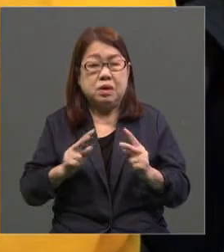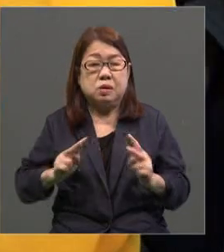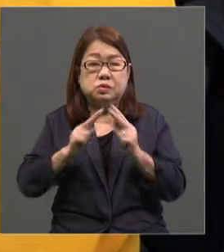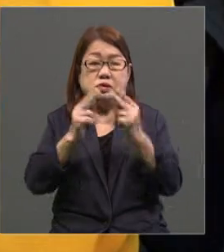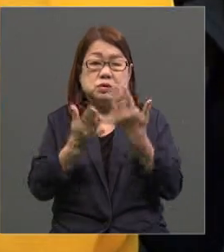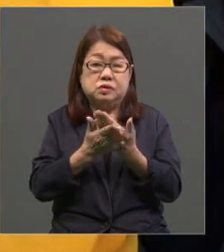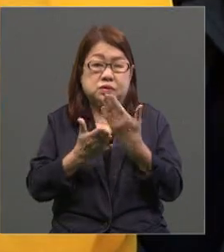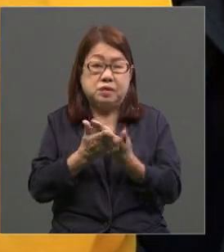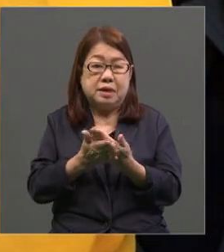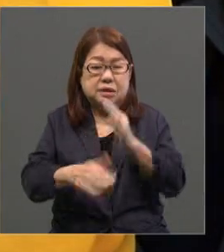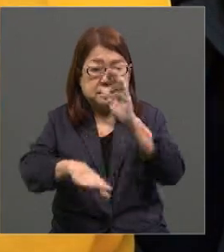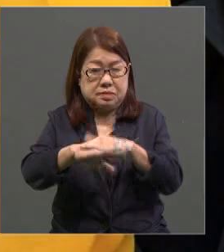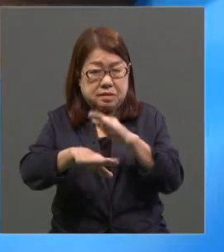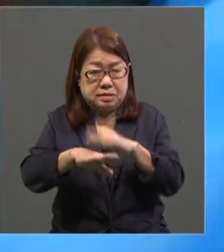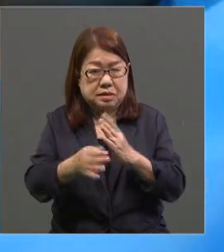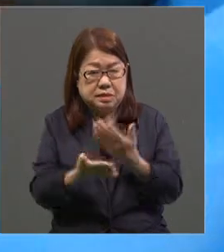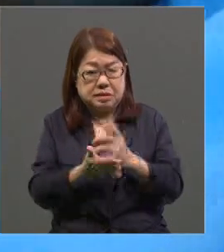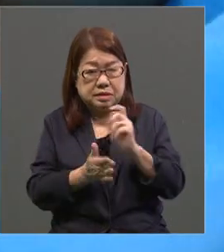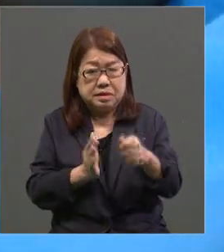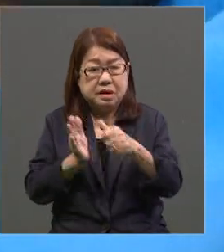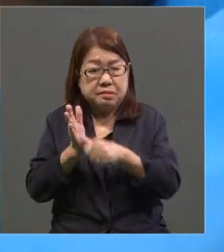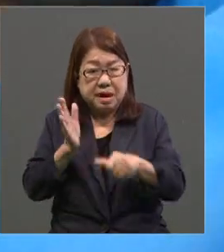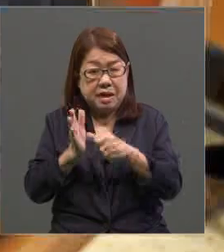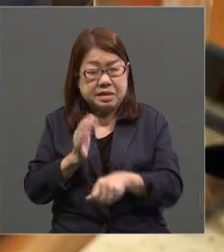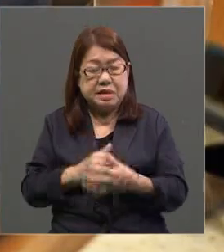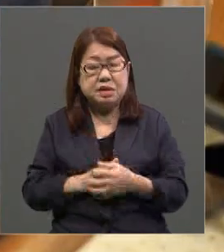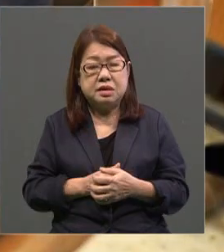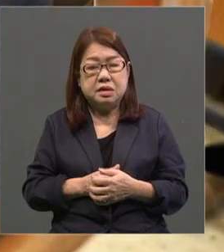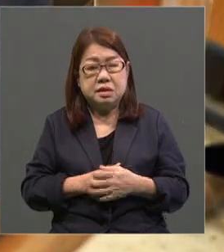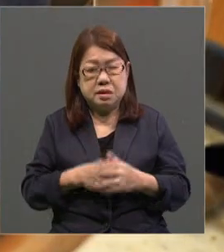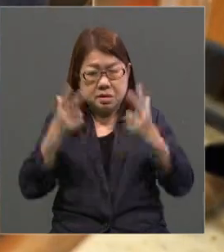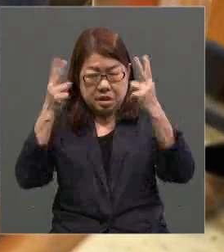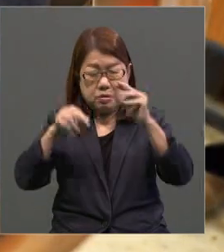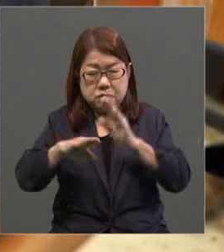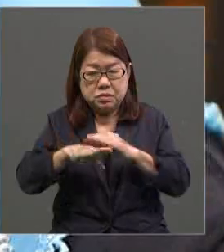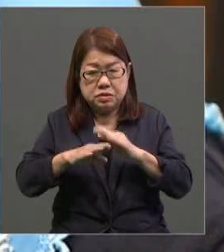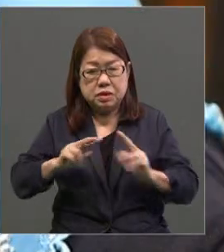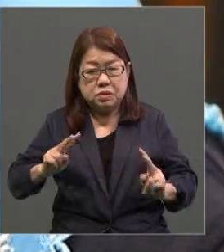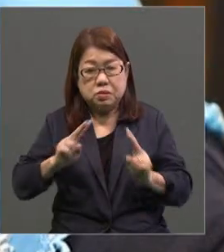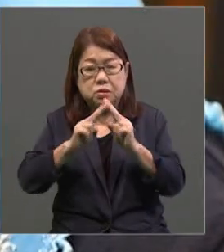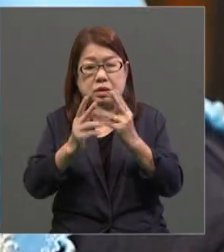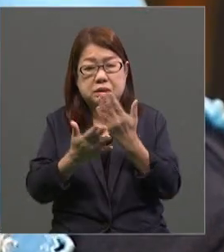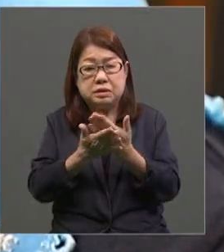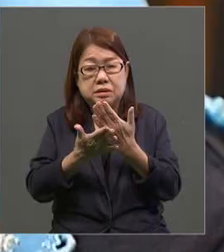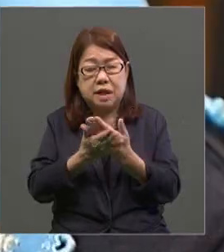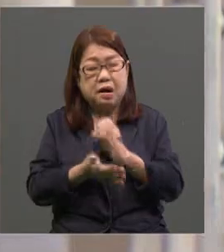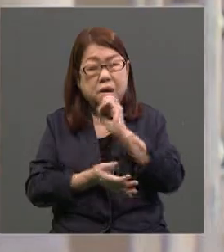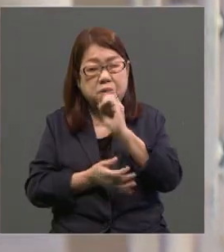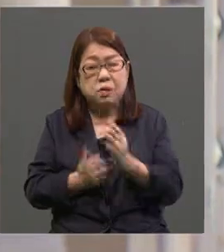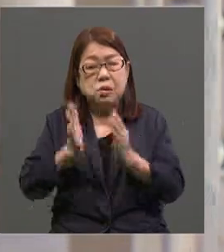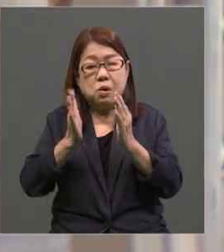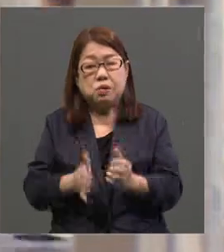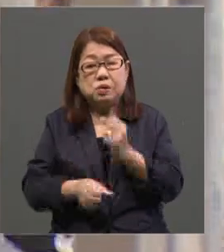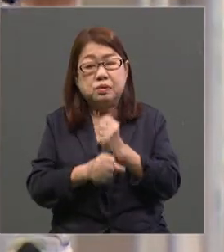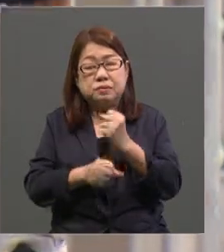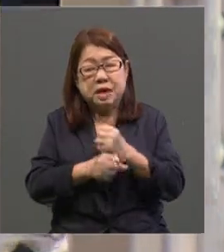รอย่างเงี้ยโอ้โหมาตลอดนะคะเพราะฉะนั้นท่านนายกรัฐมนตรีก็ฝากย้ำว่ากระทรวงการคลังเขายืนยันว่าไม่มีนโยบายให้เจ้าหน้าที่ติ